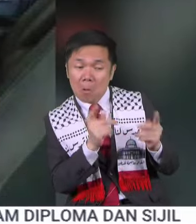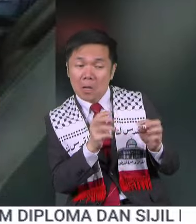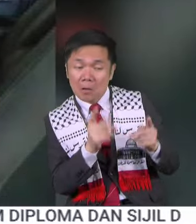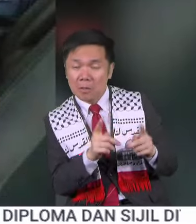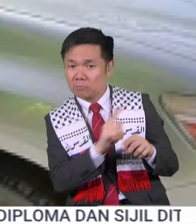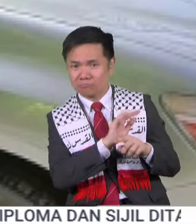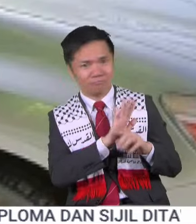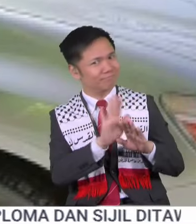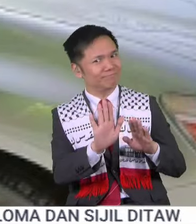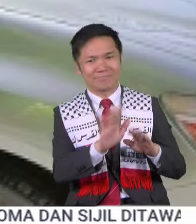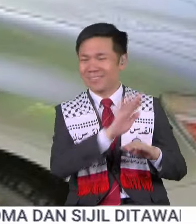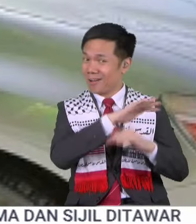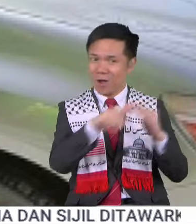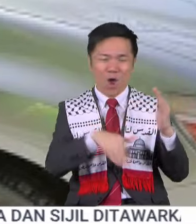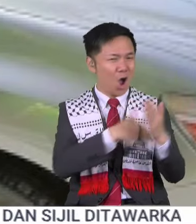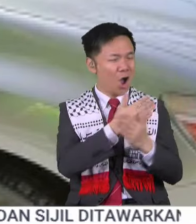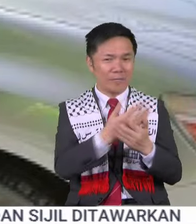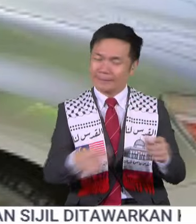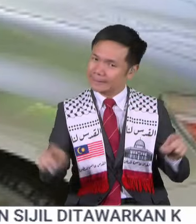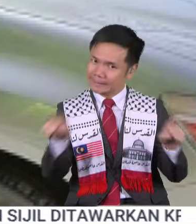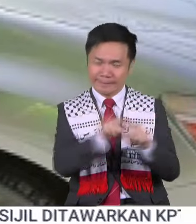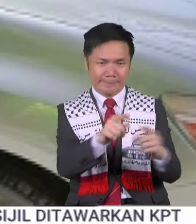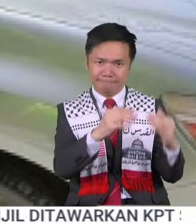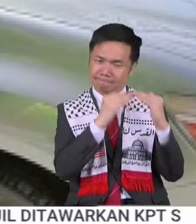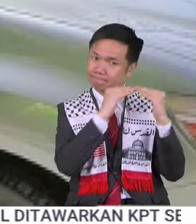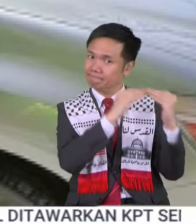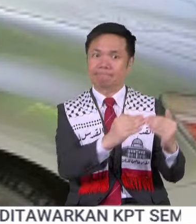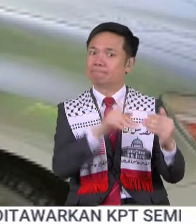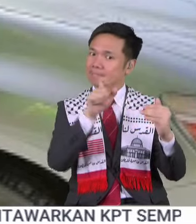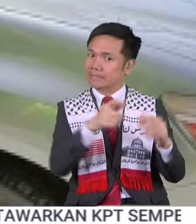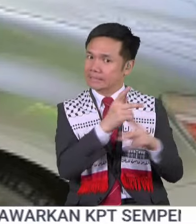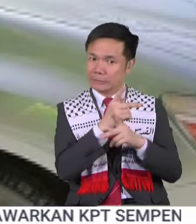Jalan Raya mahupun pesalah lain demi kemakmuran bersama